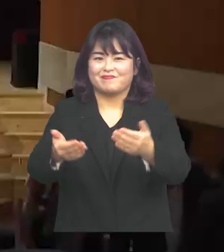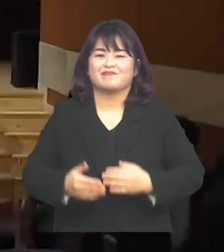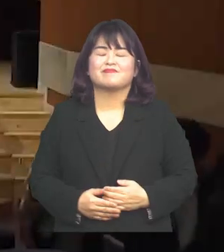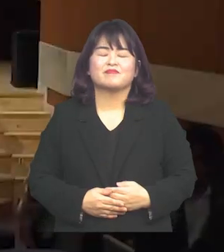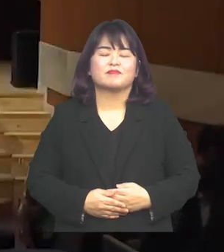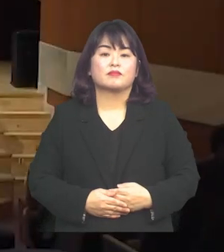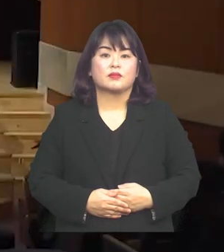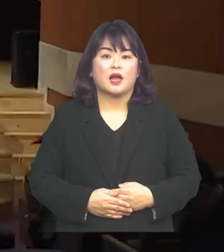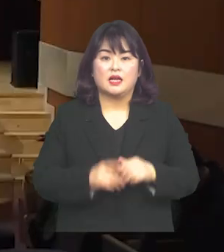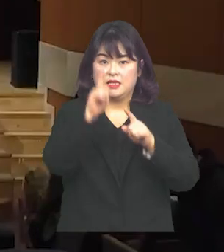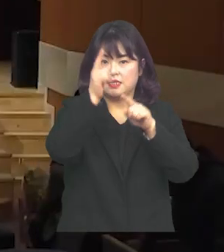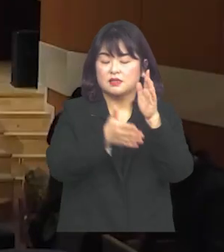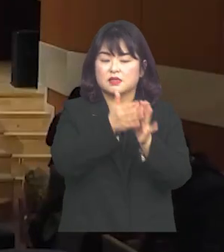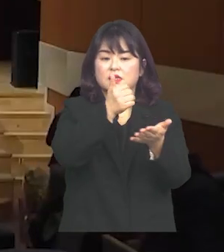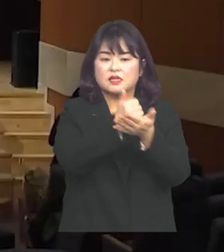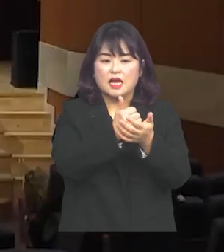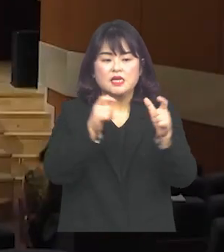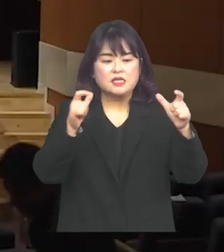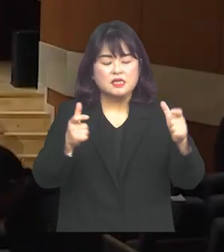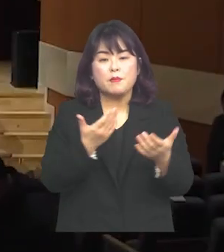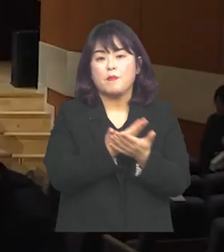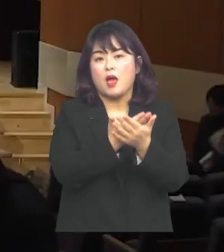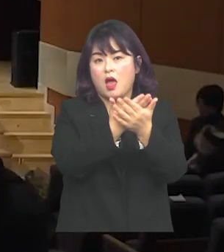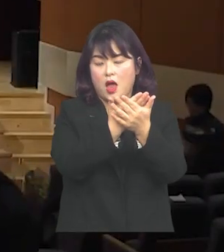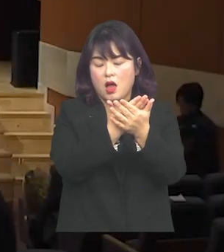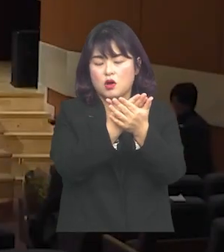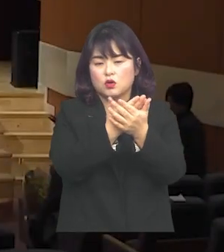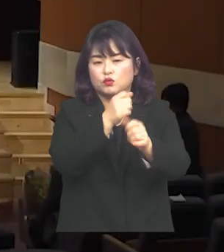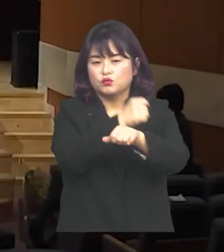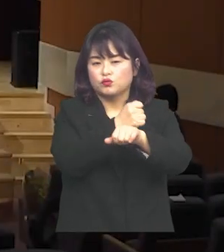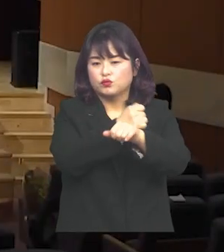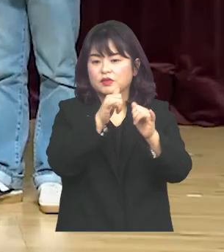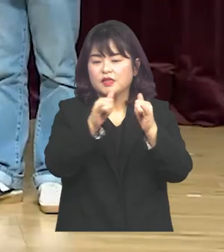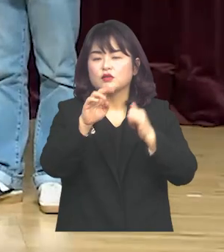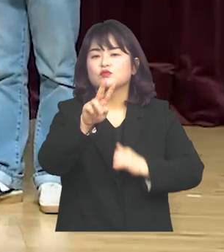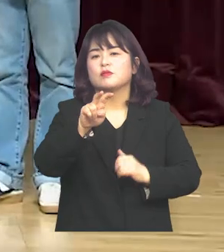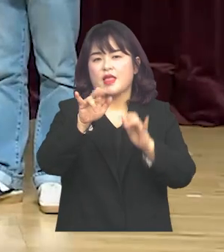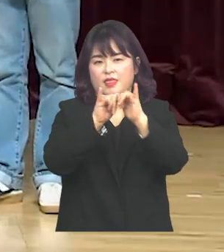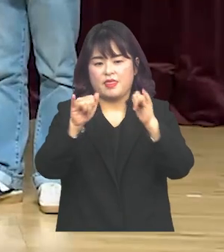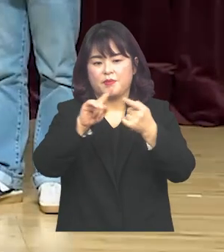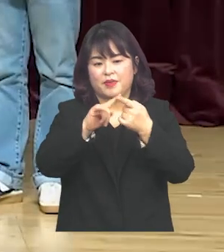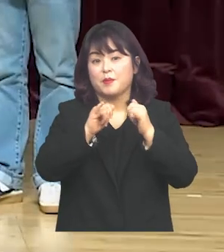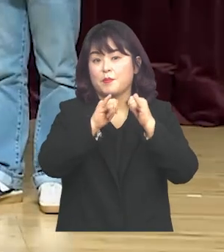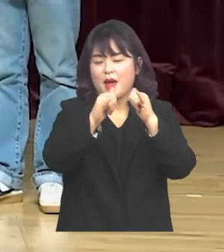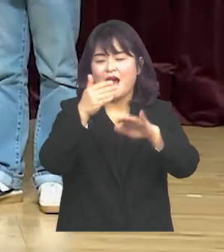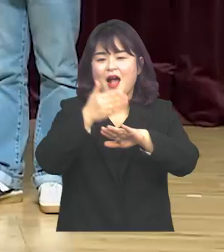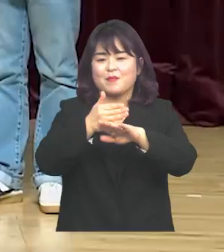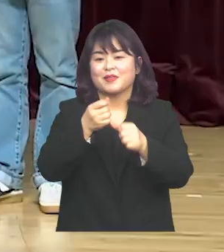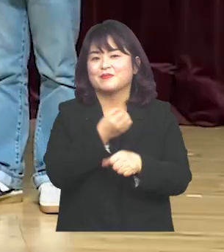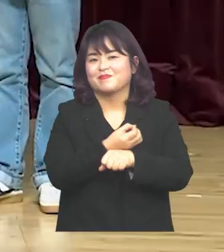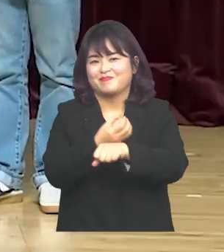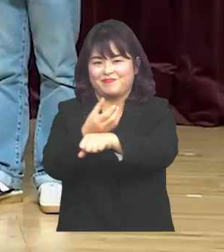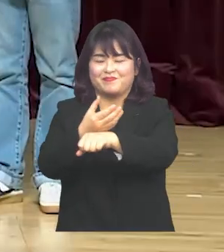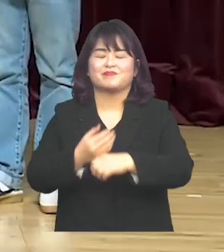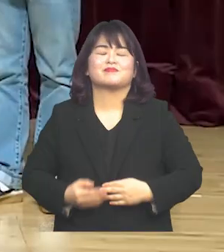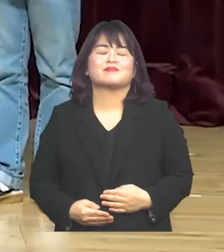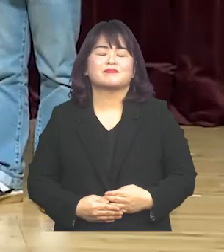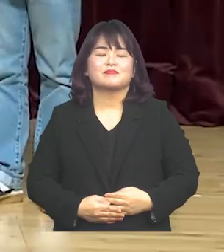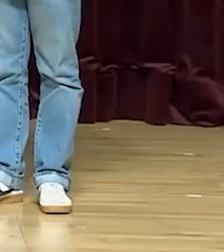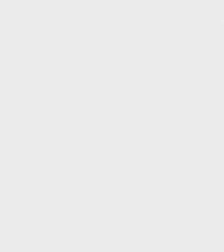올립니다. 이 시장은 시정발전 유공자 34명에게 직접 표창을 수여하고 감사의 뜻을